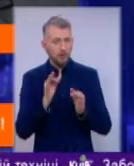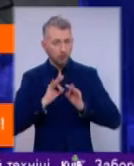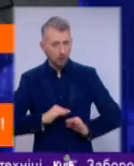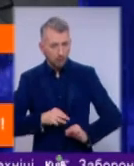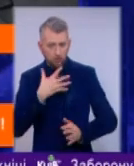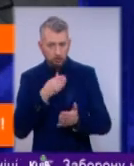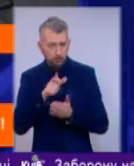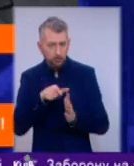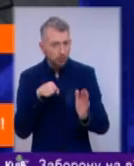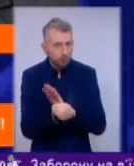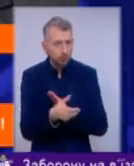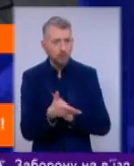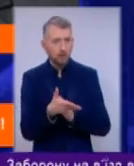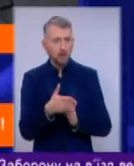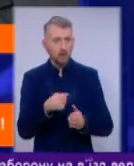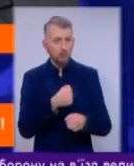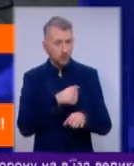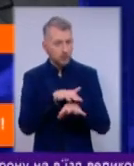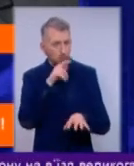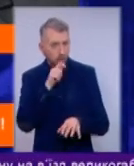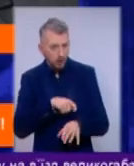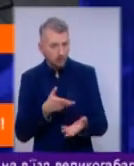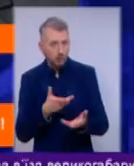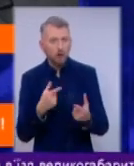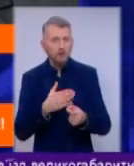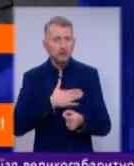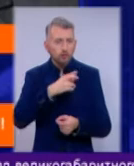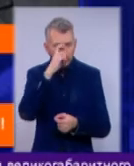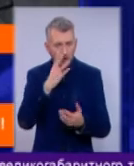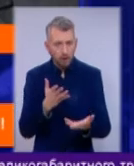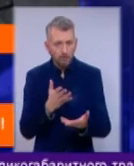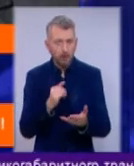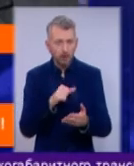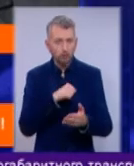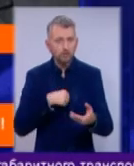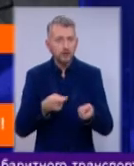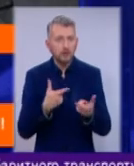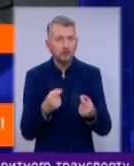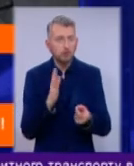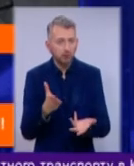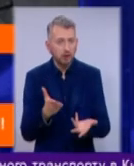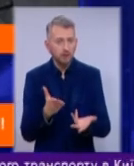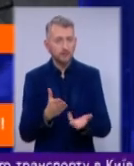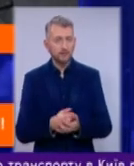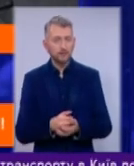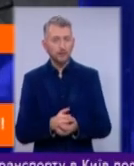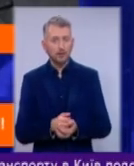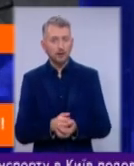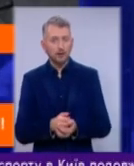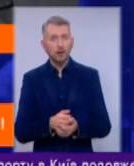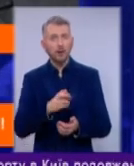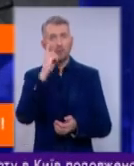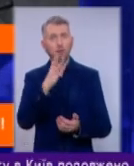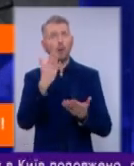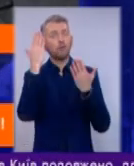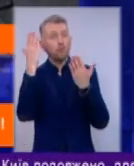прокуратуру, в Збройні сили України. То де тоді наша держава і суверенітет залишиться. Значить, Боже, кажуть, Богу Боже,